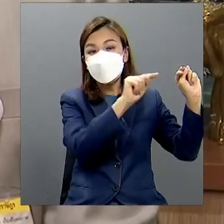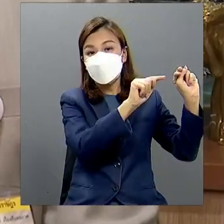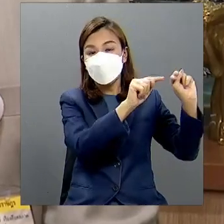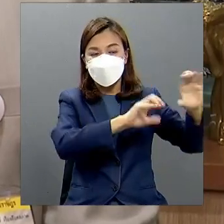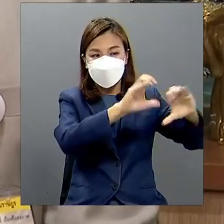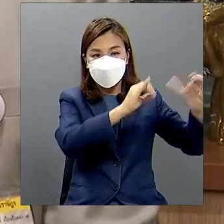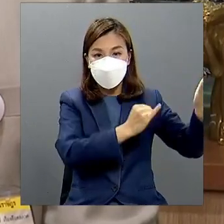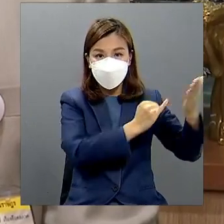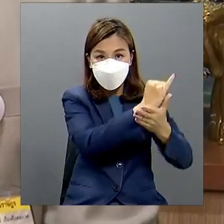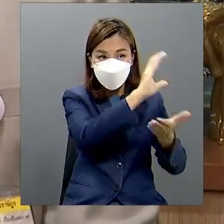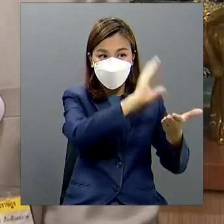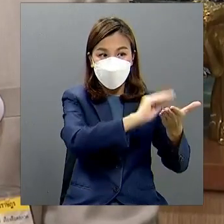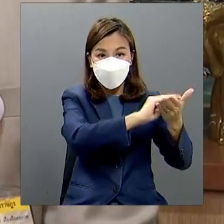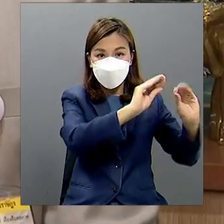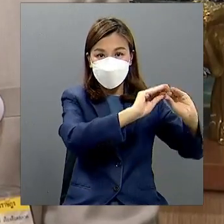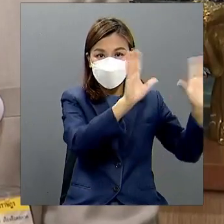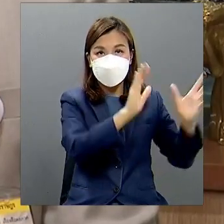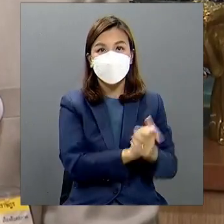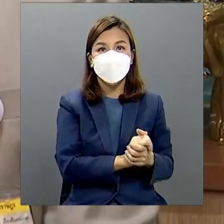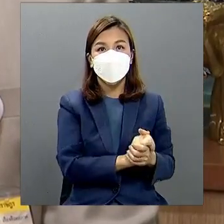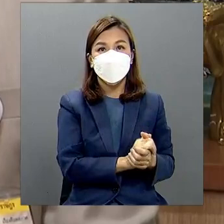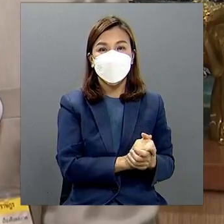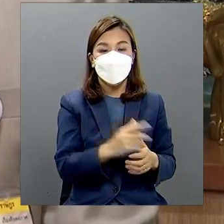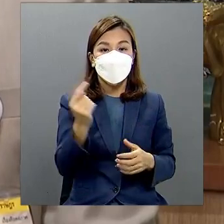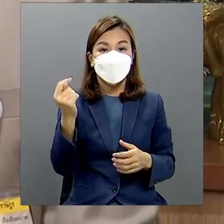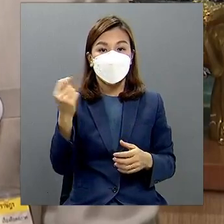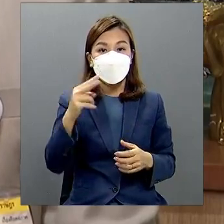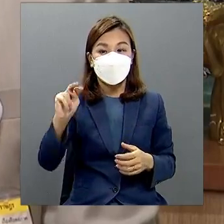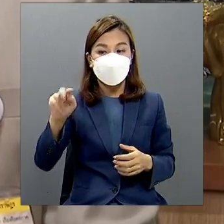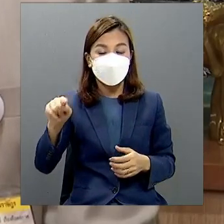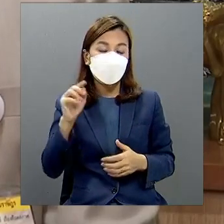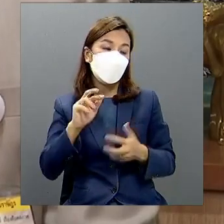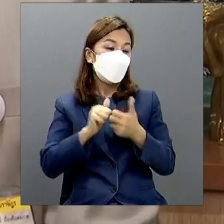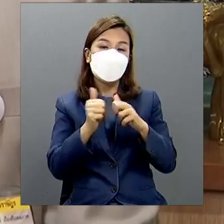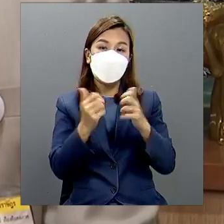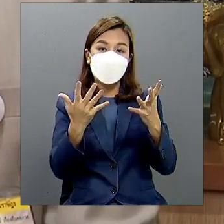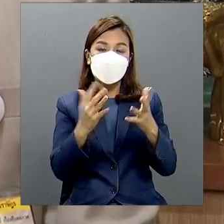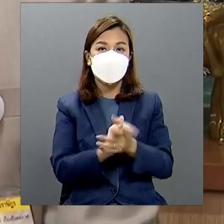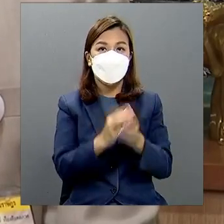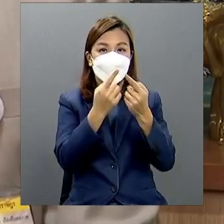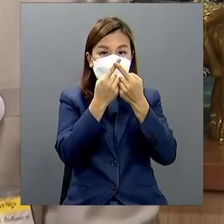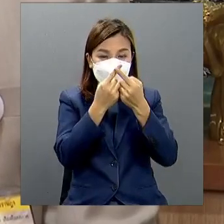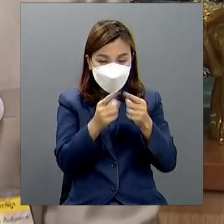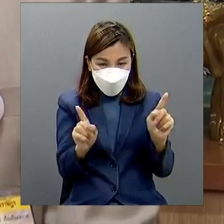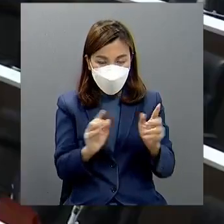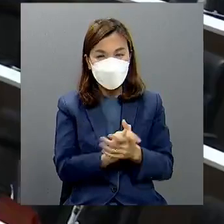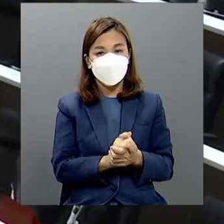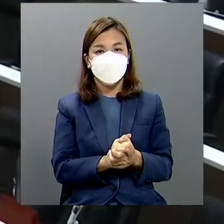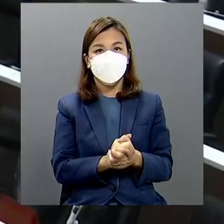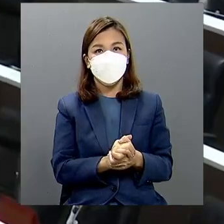ชัดเจนเนี่ยท่านผู้กองธรรมนัสท่านก็ไม่ปฏิเสธที่จะไว้วางใจนะครับแต่ครั้งนี้เราต้องใช้คำว่ารายบุคค